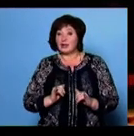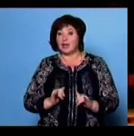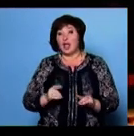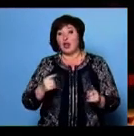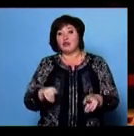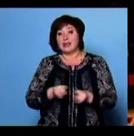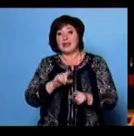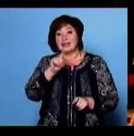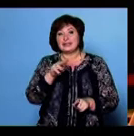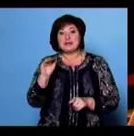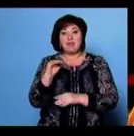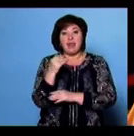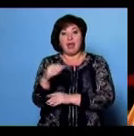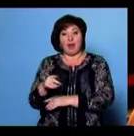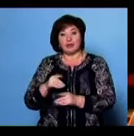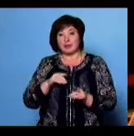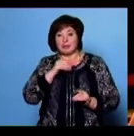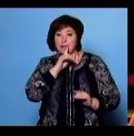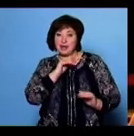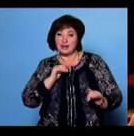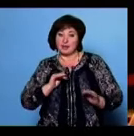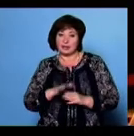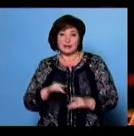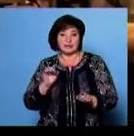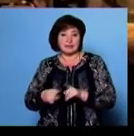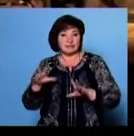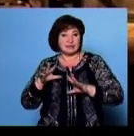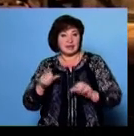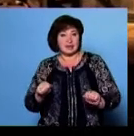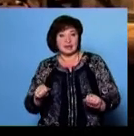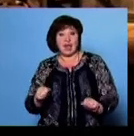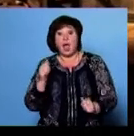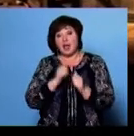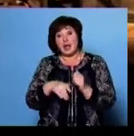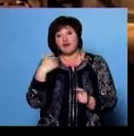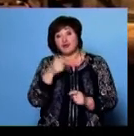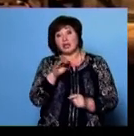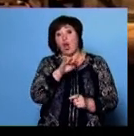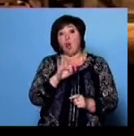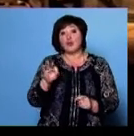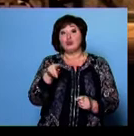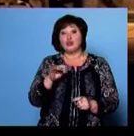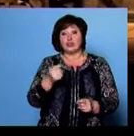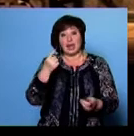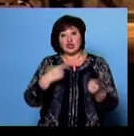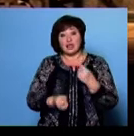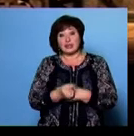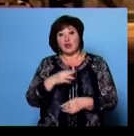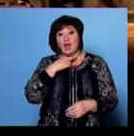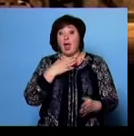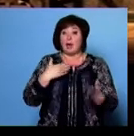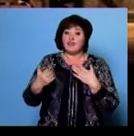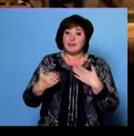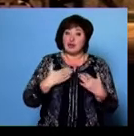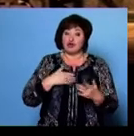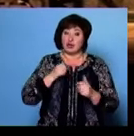змея. Красиво медленно подкрадывается и резко бросается. Каждый раз эта опера Пуччини рождает новые взаимоотношения героев на